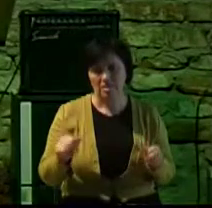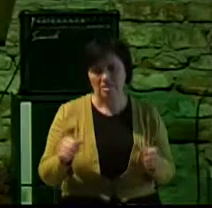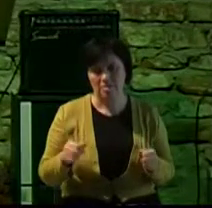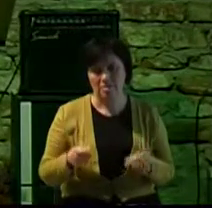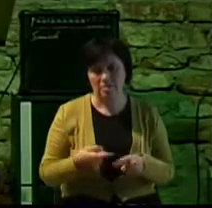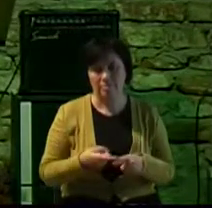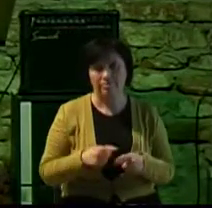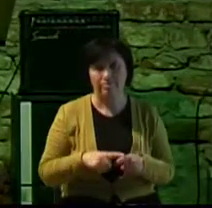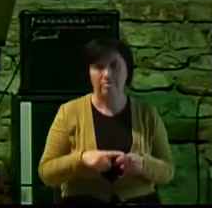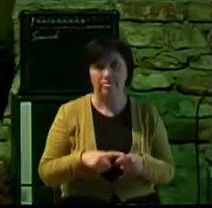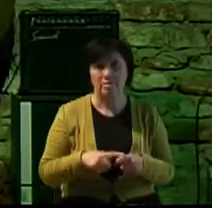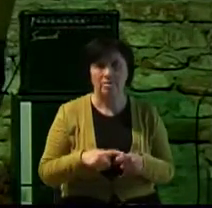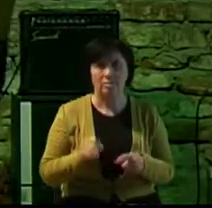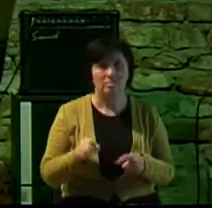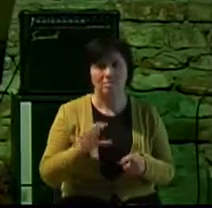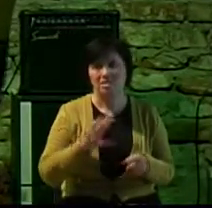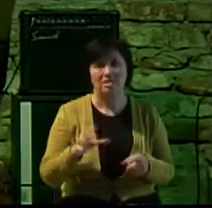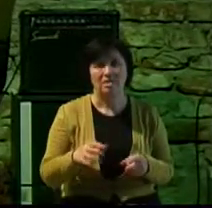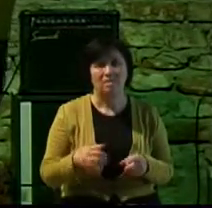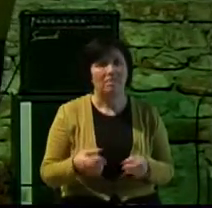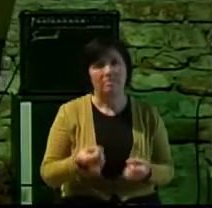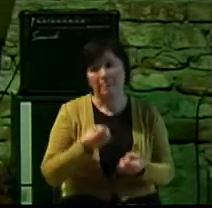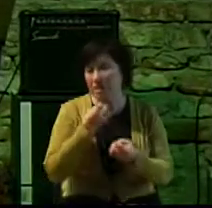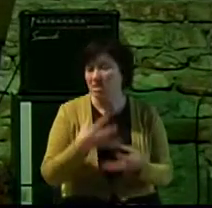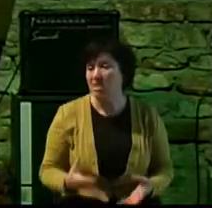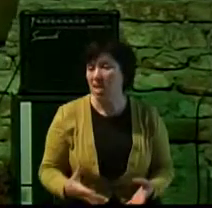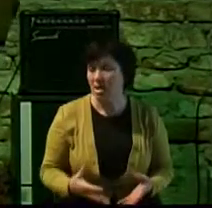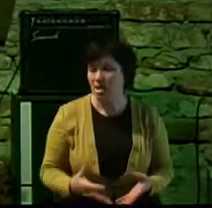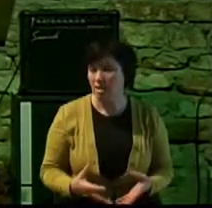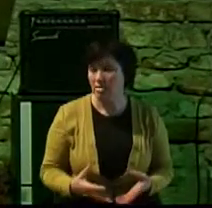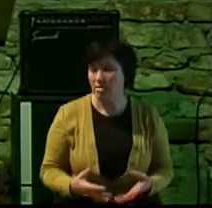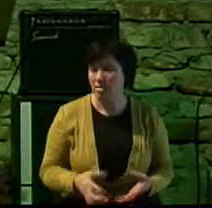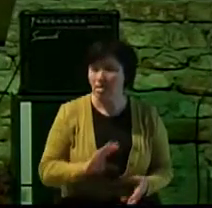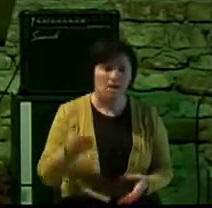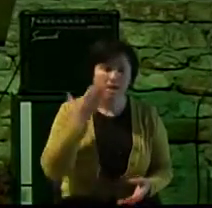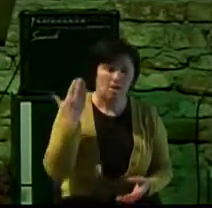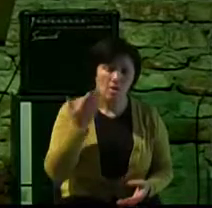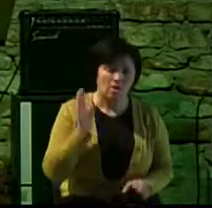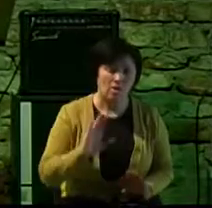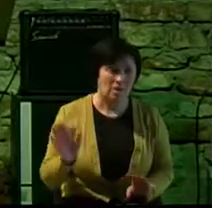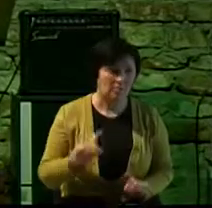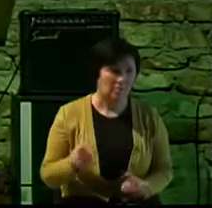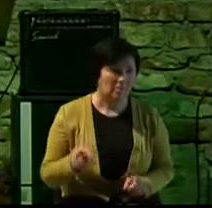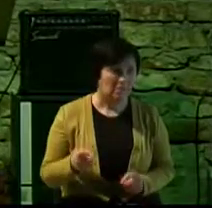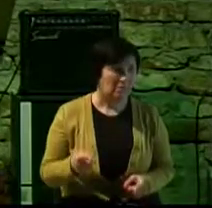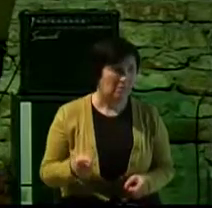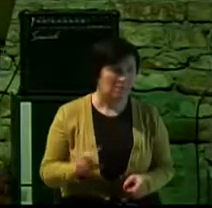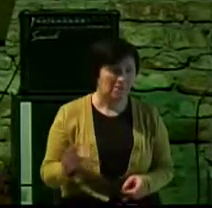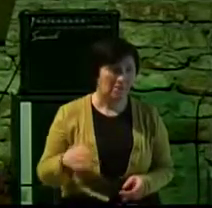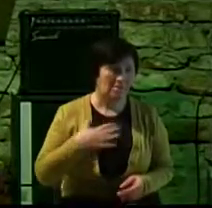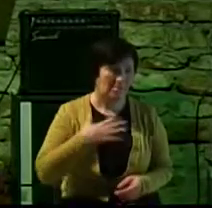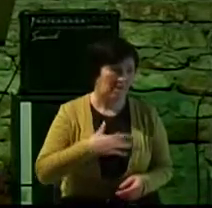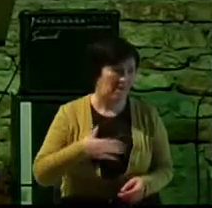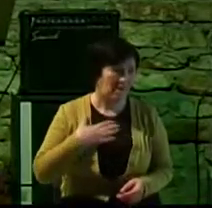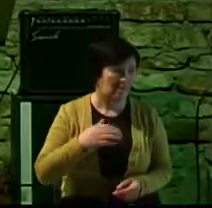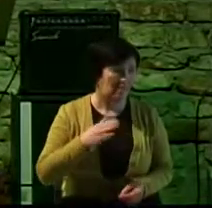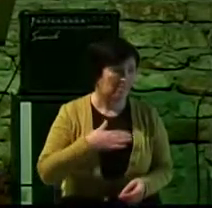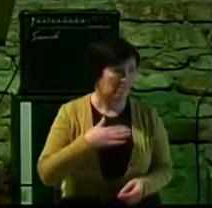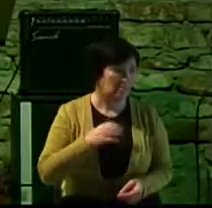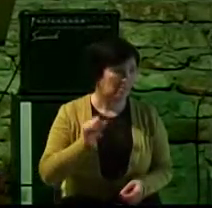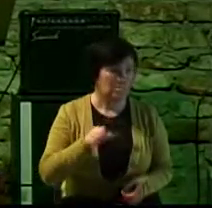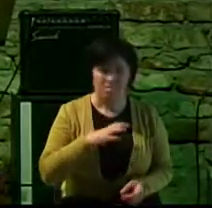безусловно, она может быть не самая простая, не самая легкая, потому что не так приятно